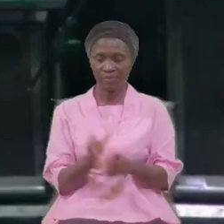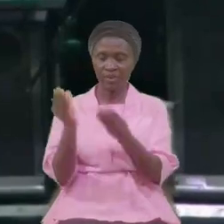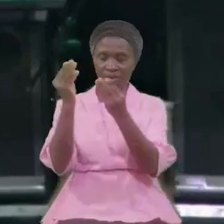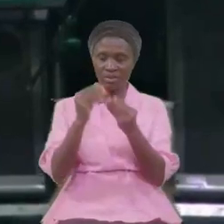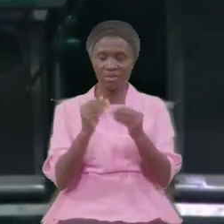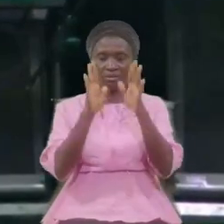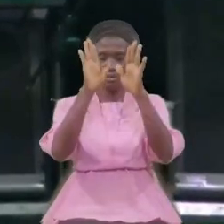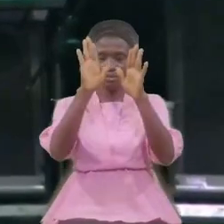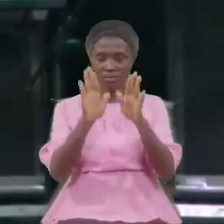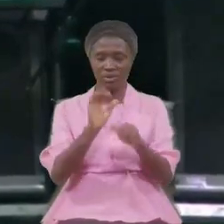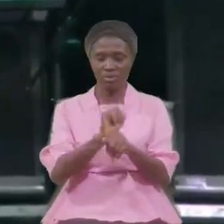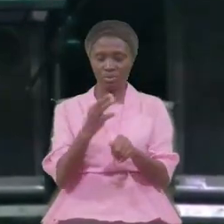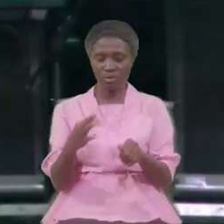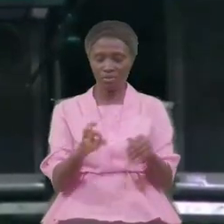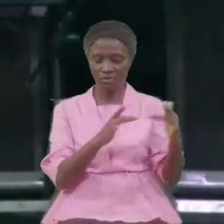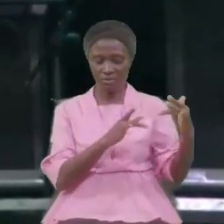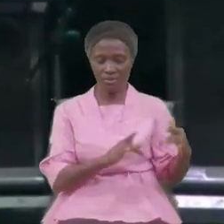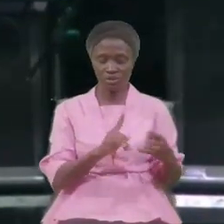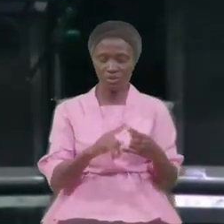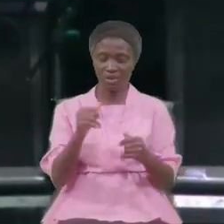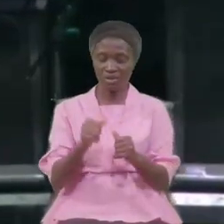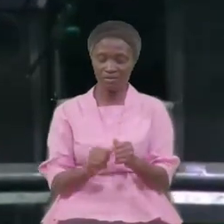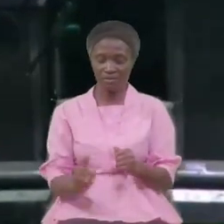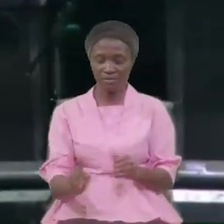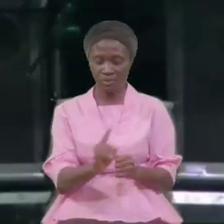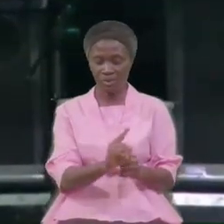Accorde le miracle de miséricorde à tous.